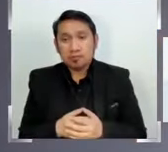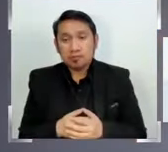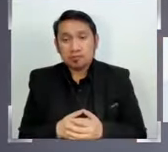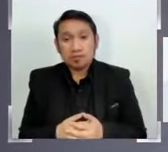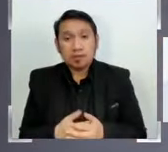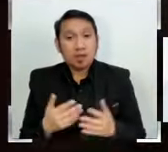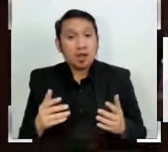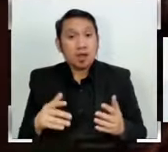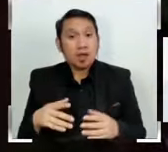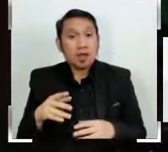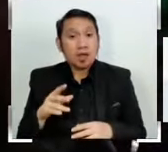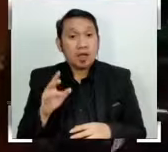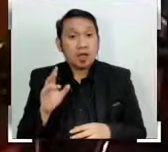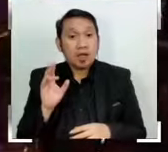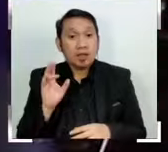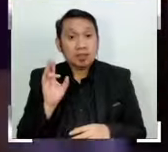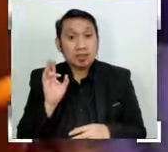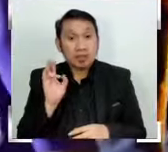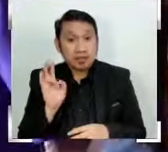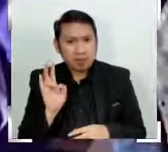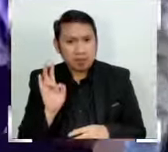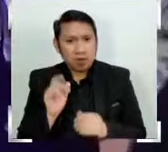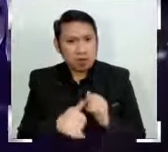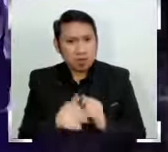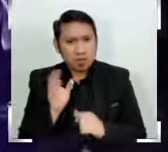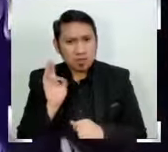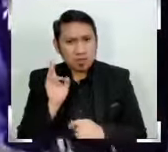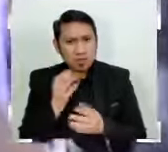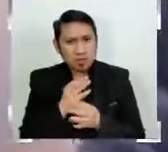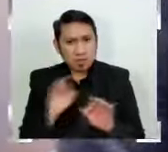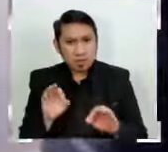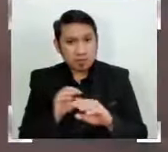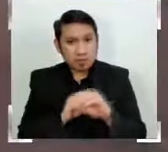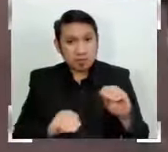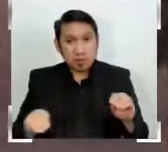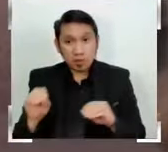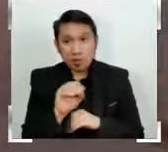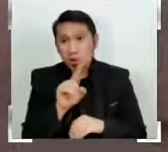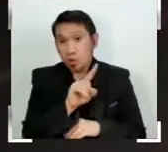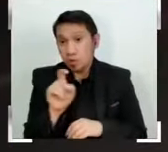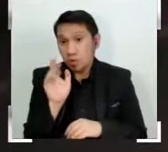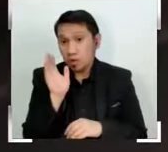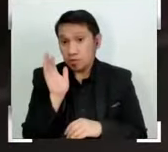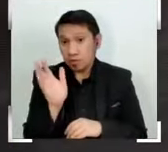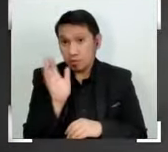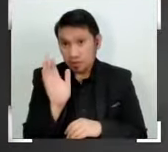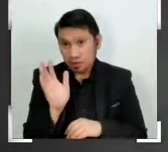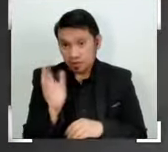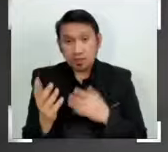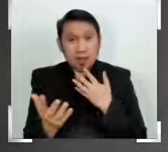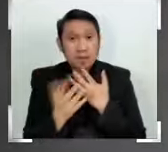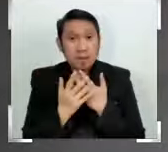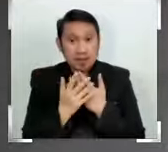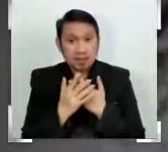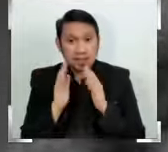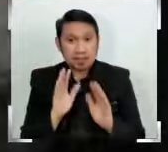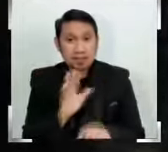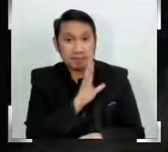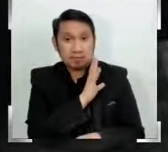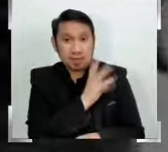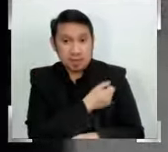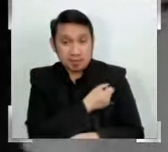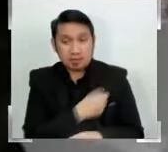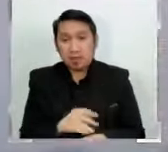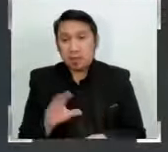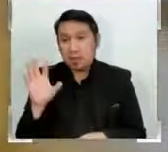halos 70 bihag na ang napalaya. Kapalit yan ng 150 bilanggong Palestino. 9 na bata